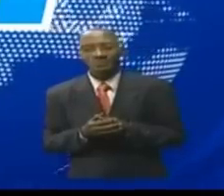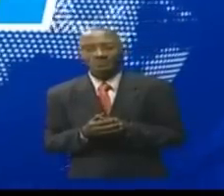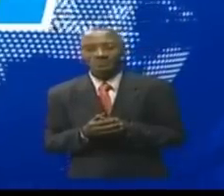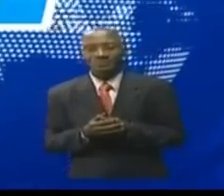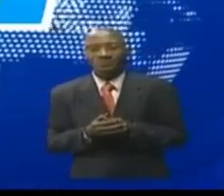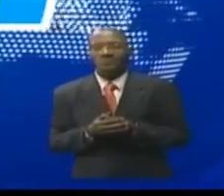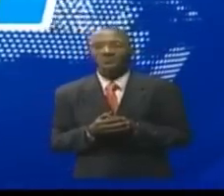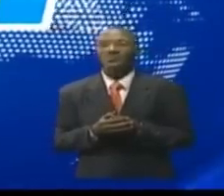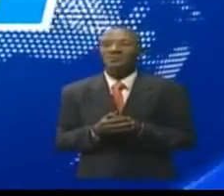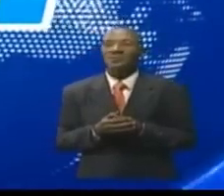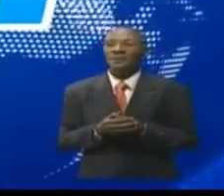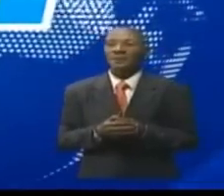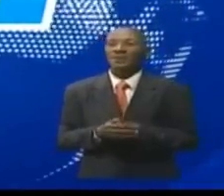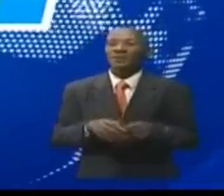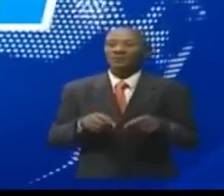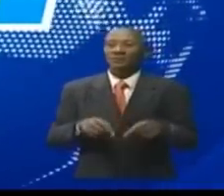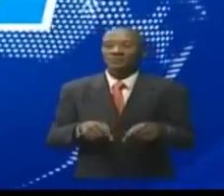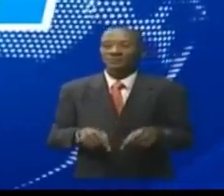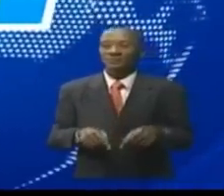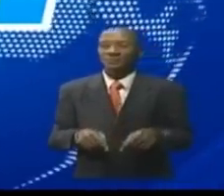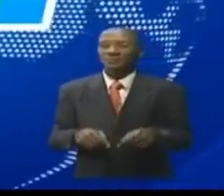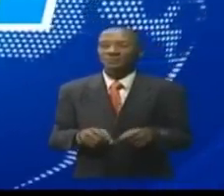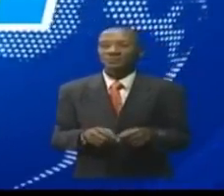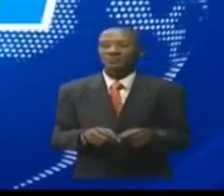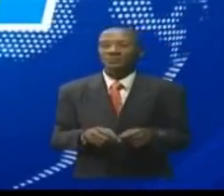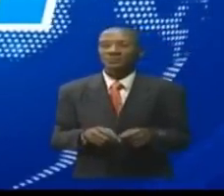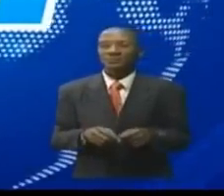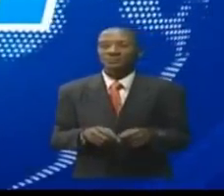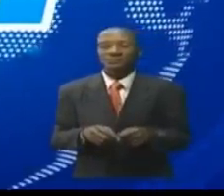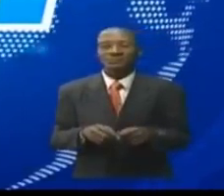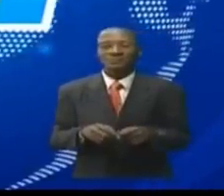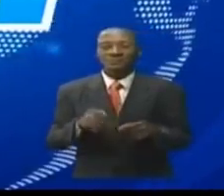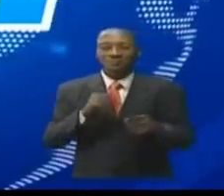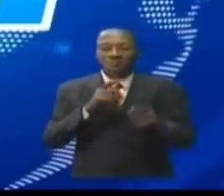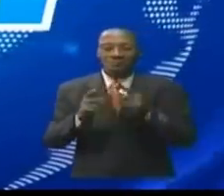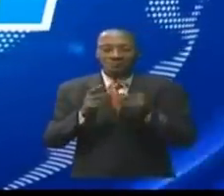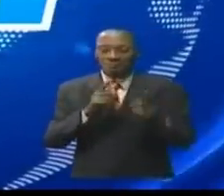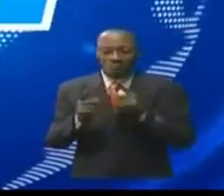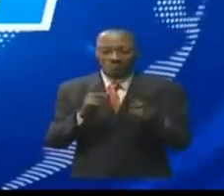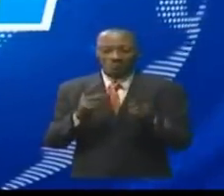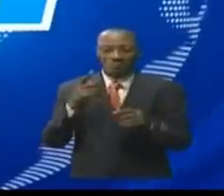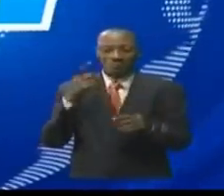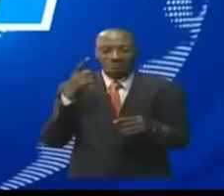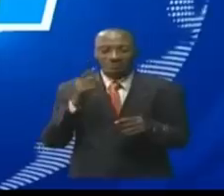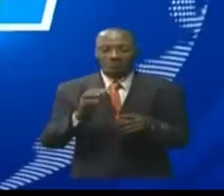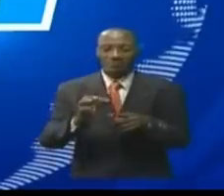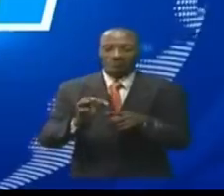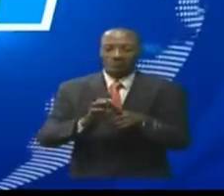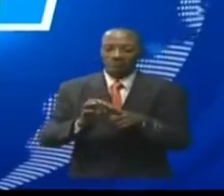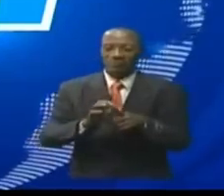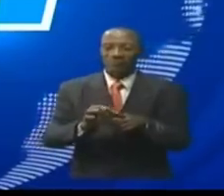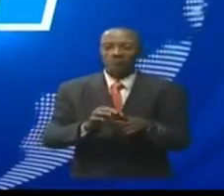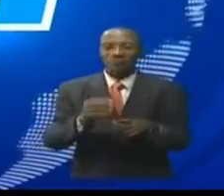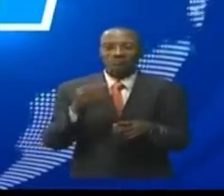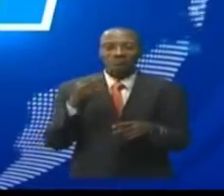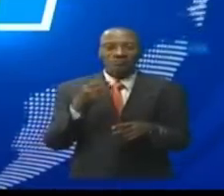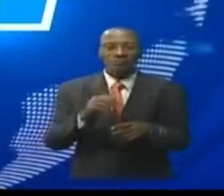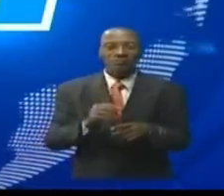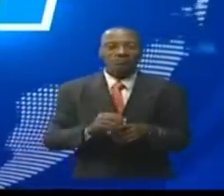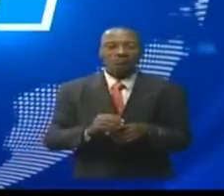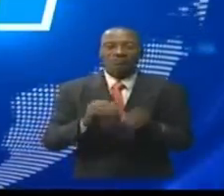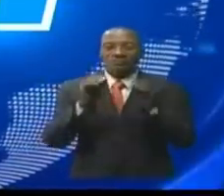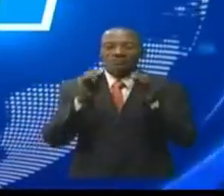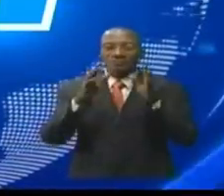l'ASONACO, association des antiquaires, chercheurs congolais sur l'antiquité. La cérémonie a eu lieu samedi 8 octobre dernier